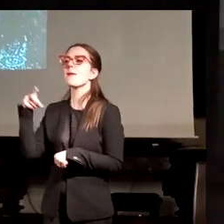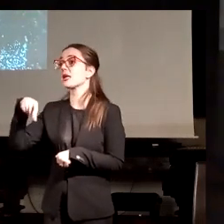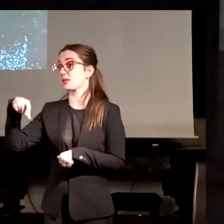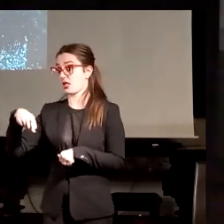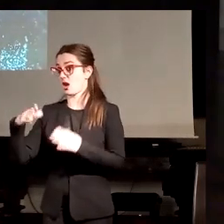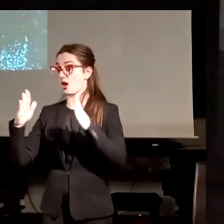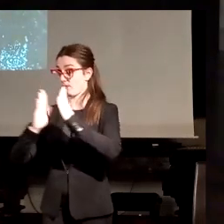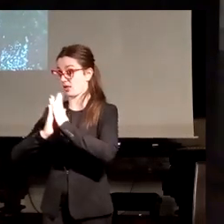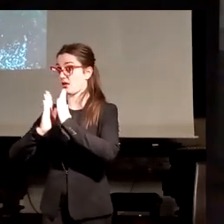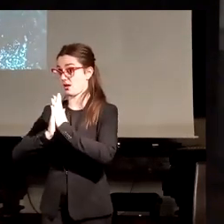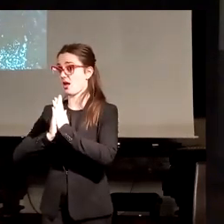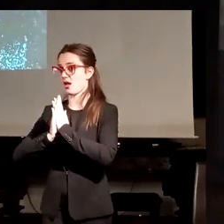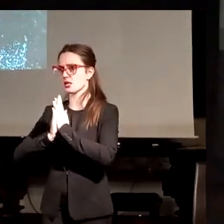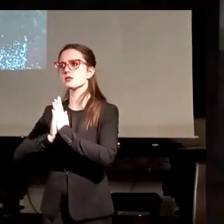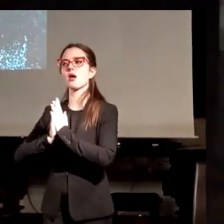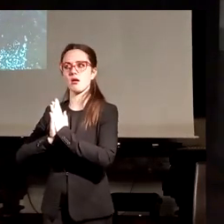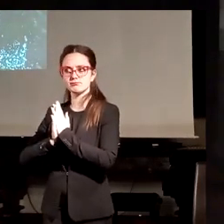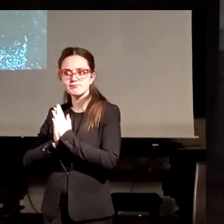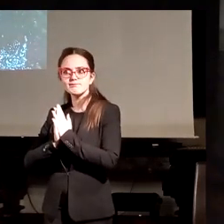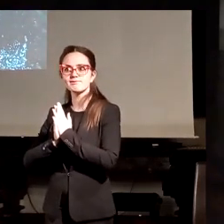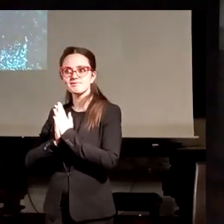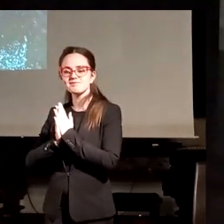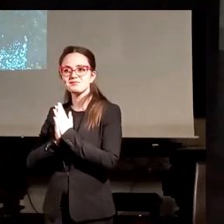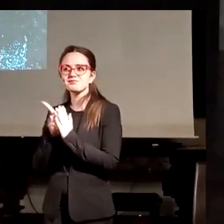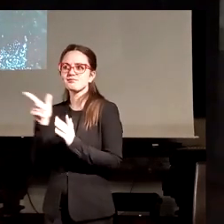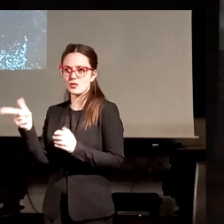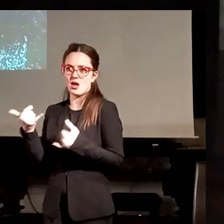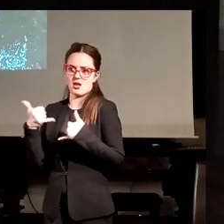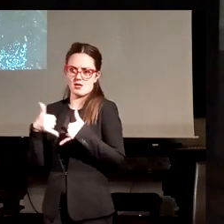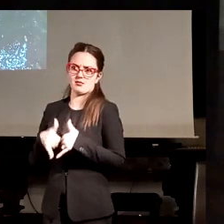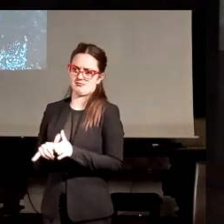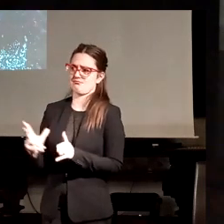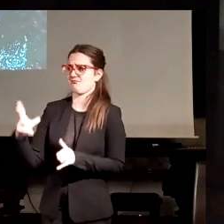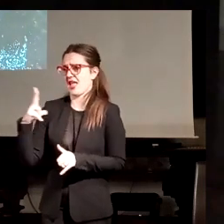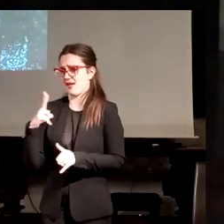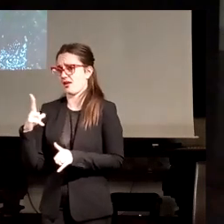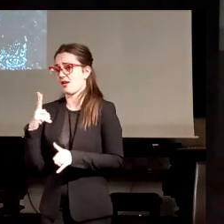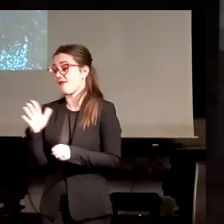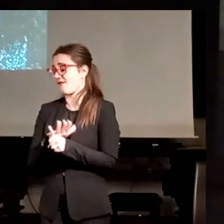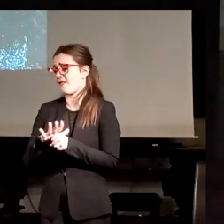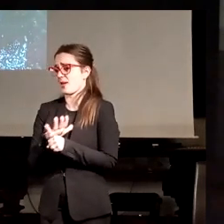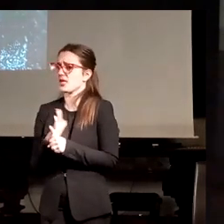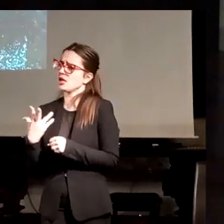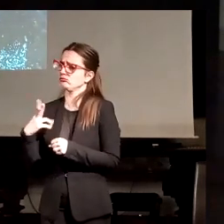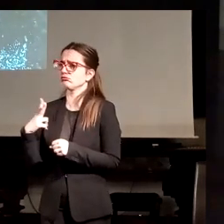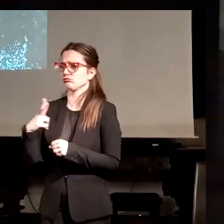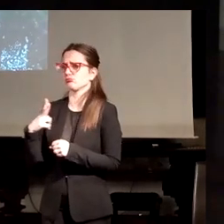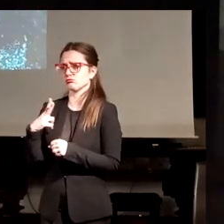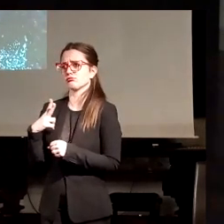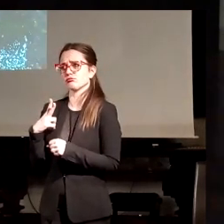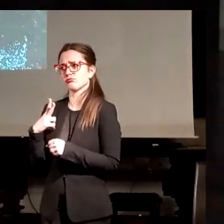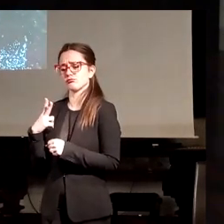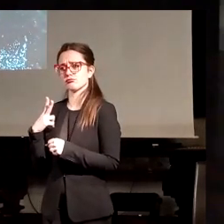parrocchia insomma ma è nato nel lago è nato in una situazione se vogliamo molto